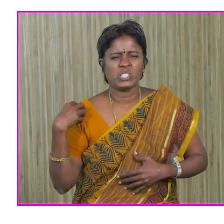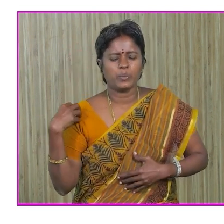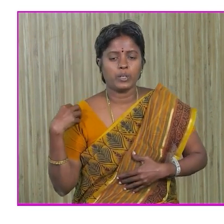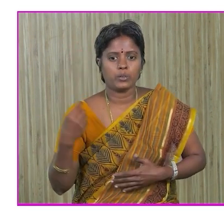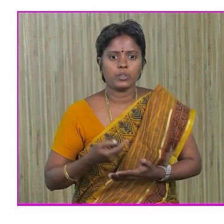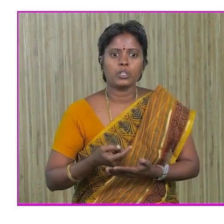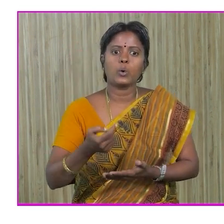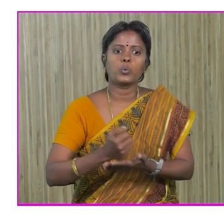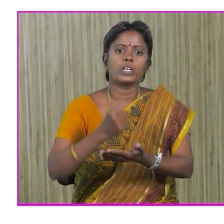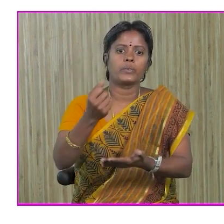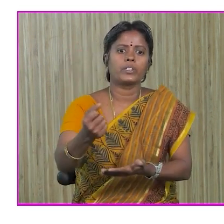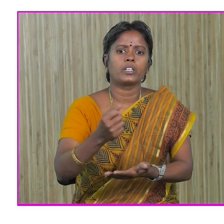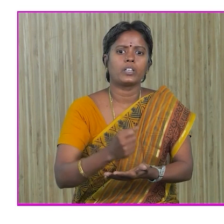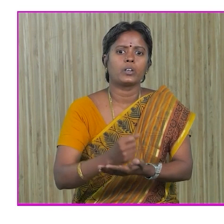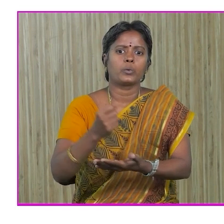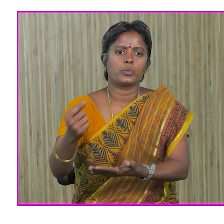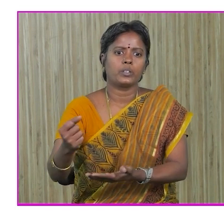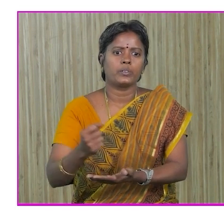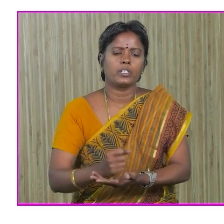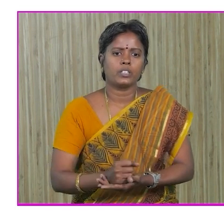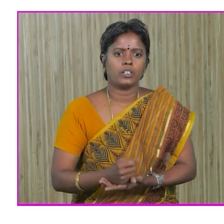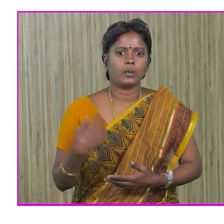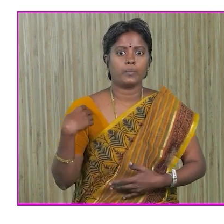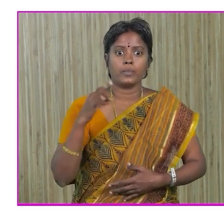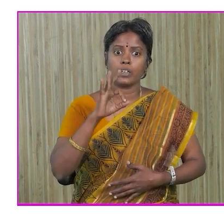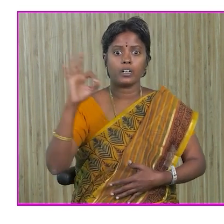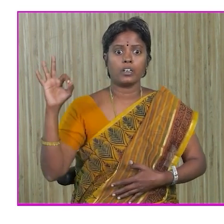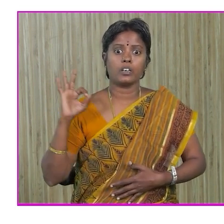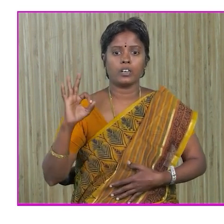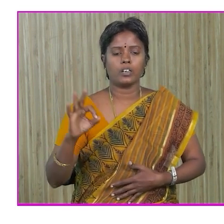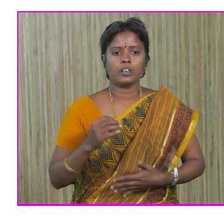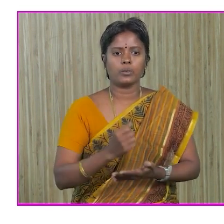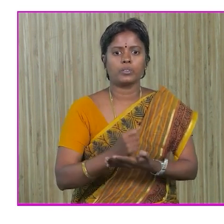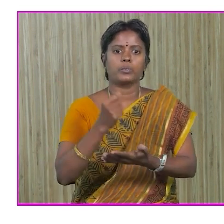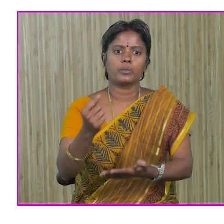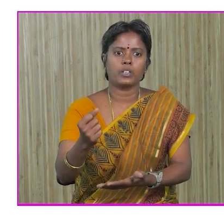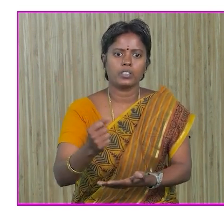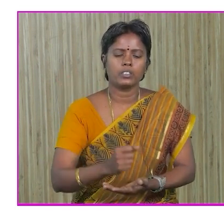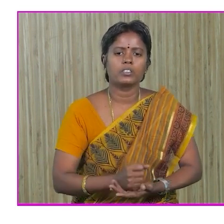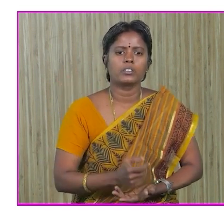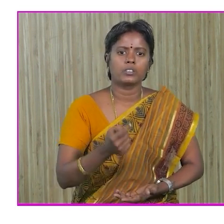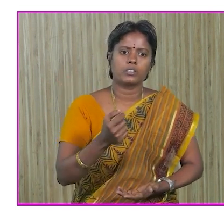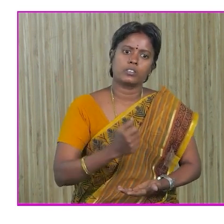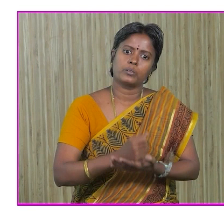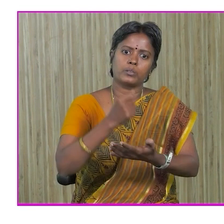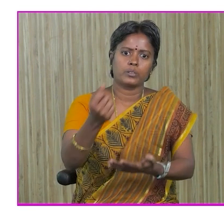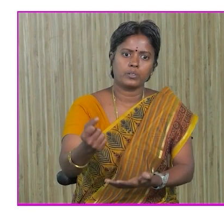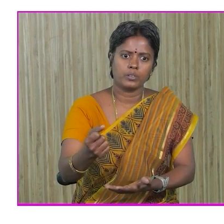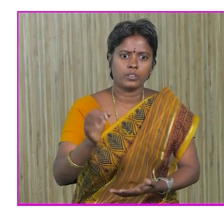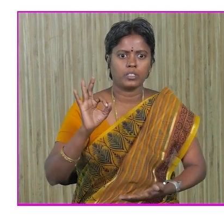செலவுக்கு உதவுவார். ஊரில் ஏற்படும் நல்ல காரியங்களுக்கெல்லாம் தாராளமாக பண உதவி செய்வார். அவருக்கு ஊரில் நல்ல பெயர்